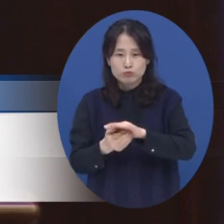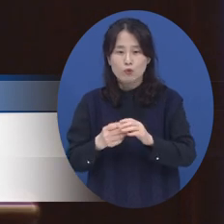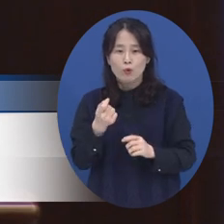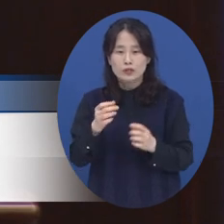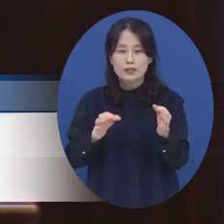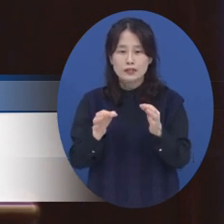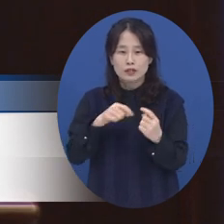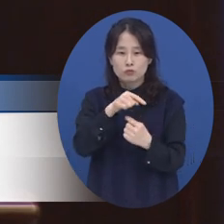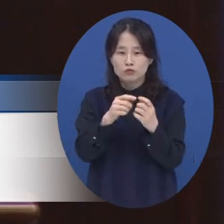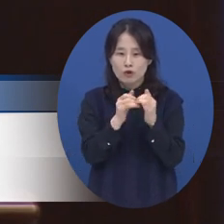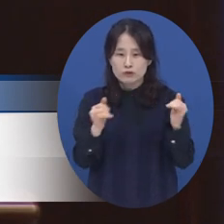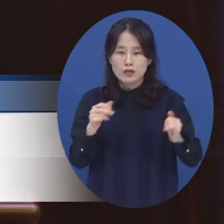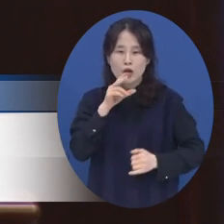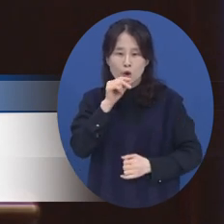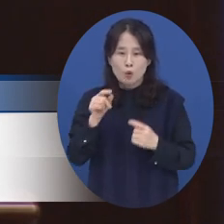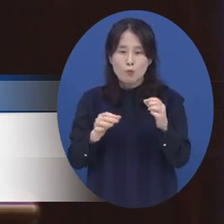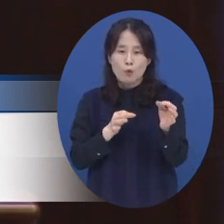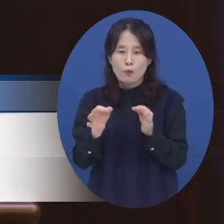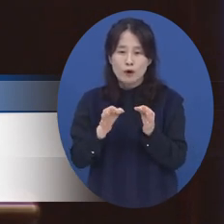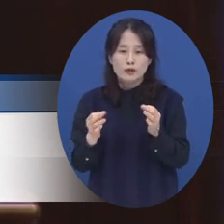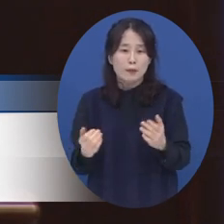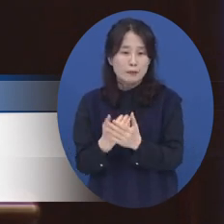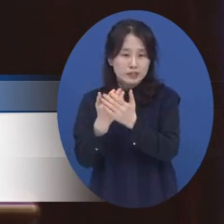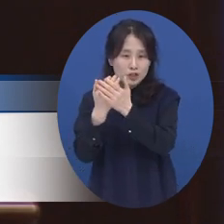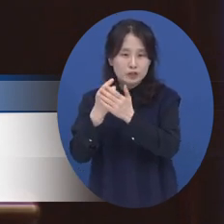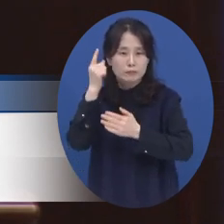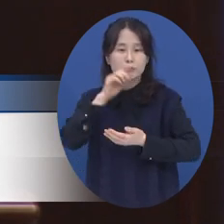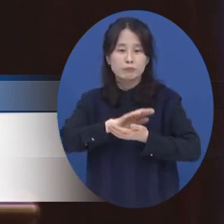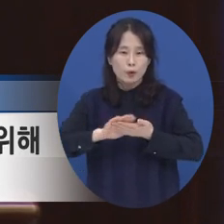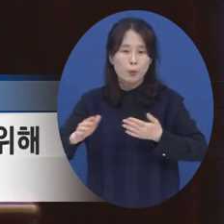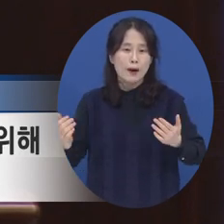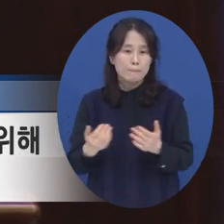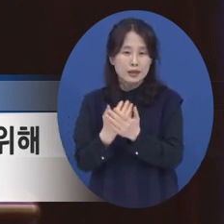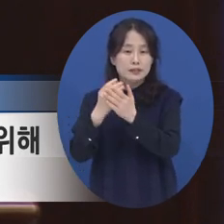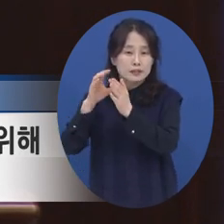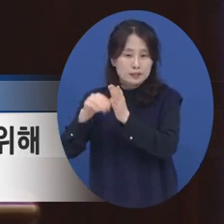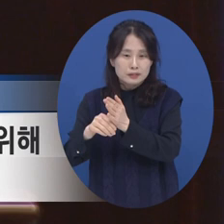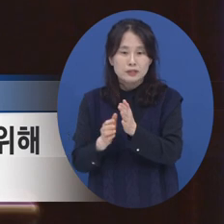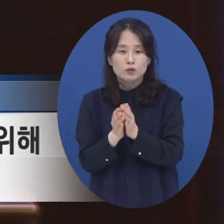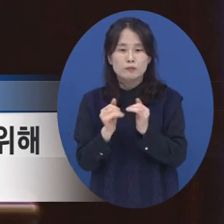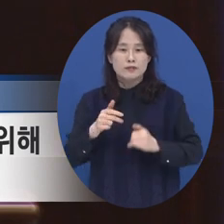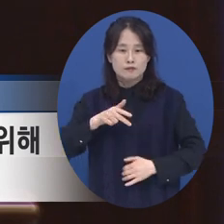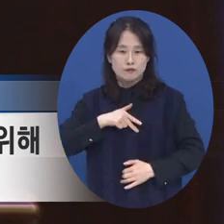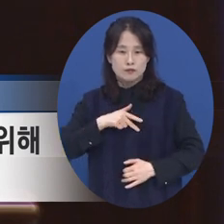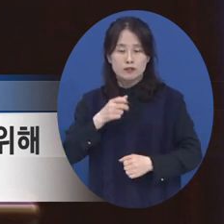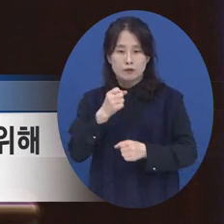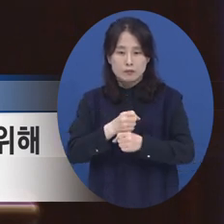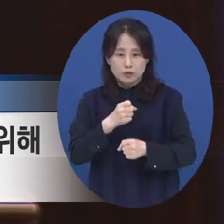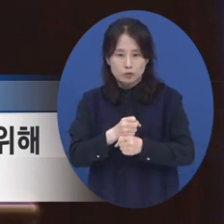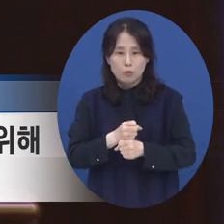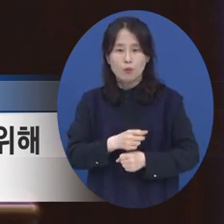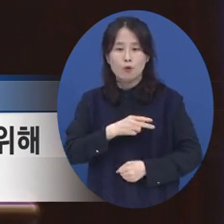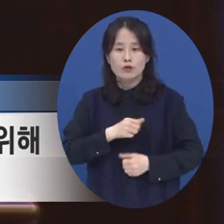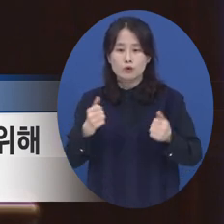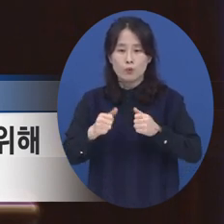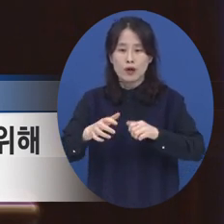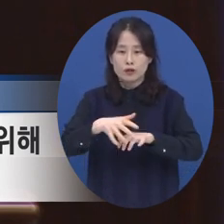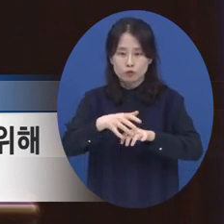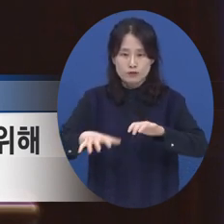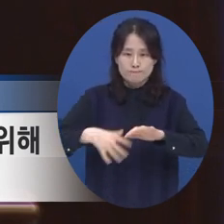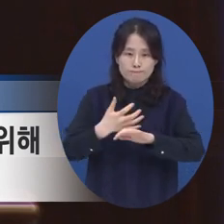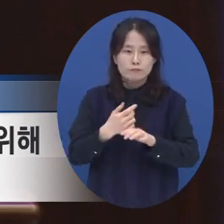시라 소상공인 및 골목상권 활성화 평화와 번영 의 시대 도민 정책 싸움 되고